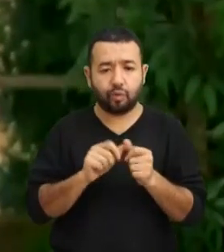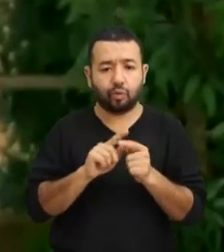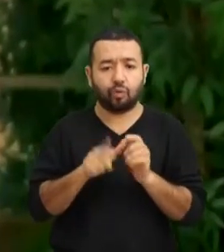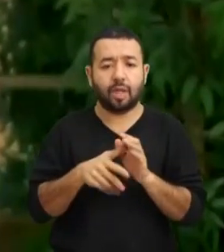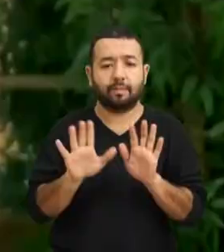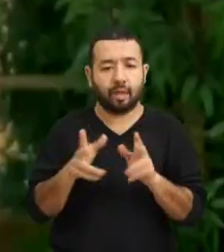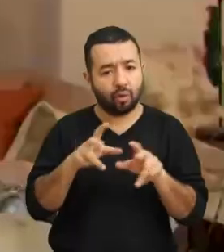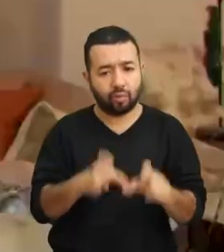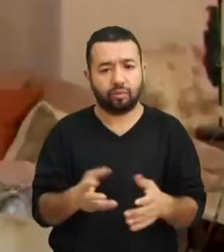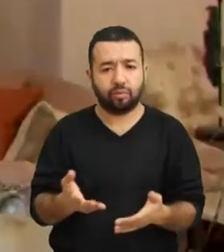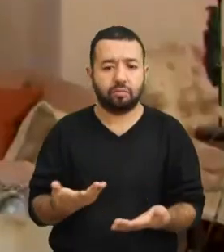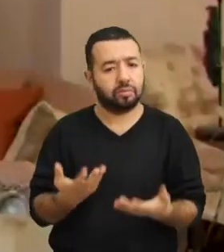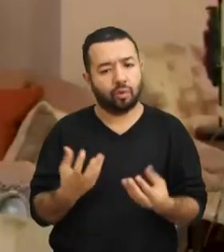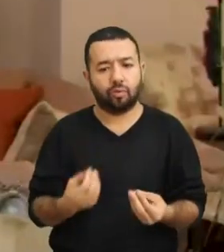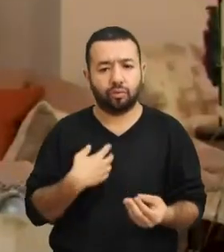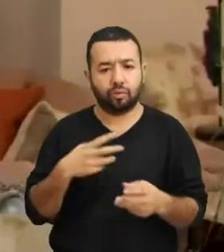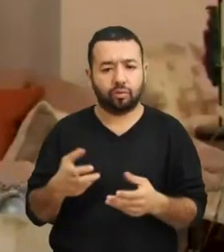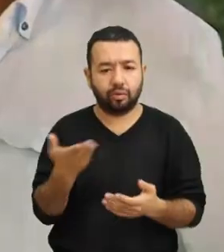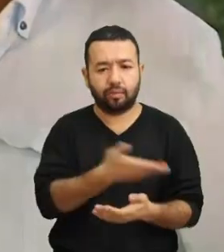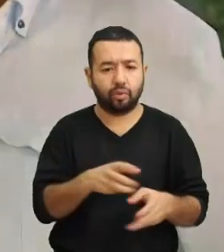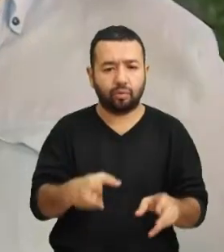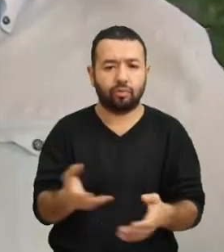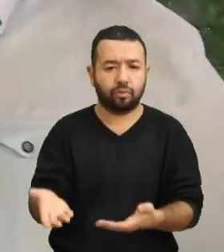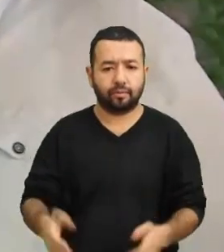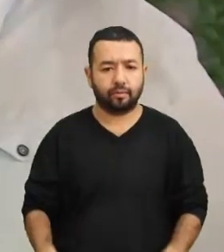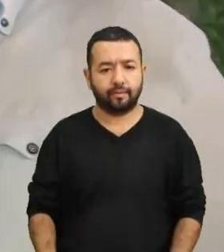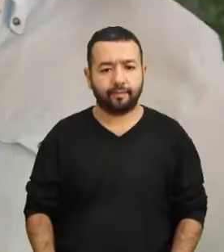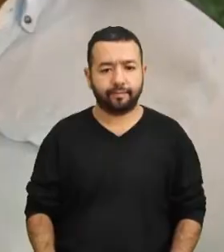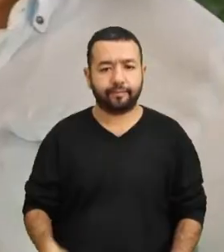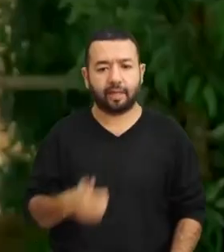Geç otur şuraya. İyi peki madem. Hadi buyurun oturun babacığım. Babam oturur Allah